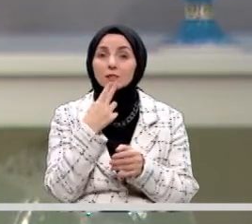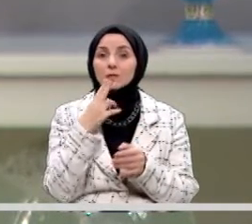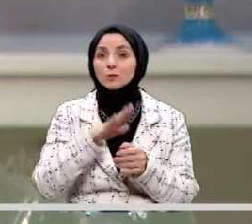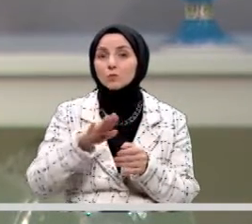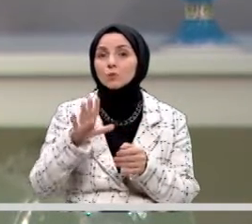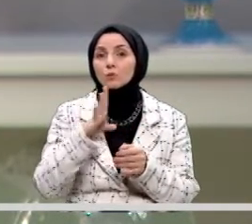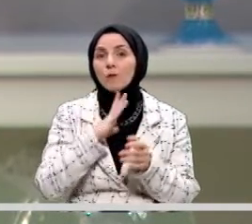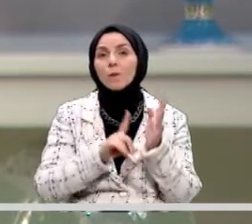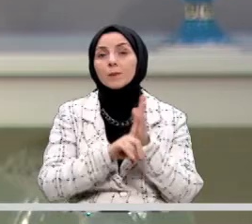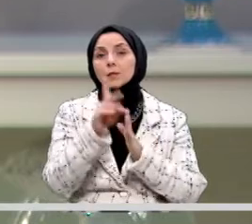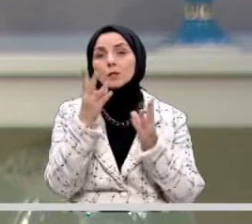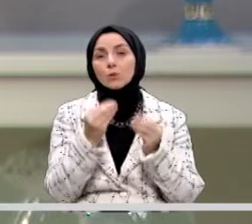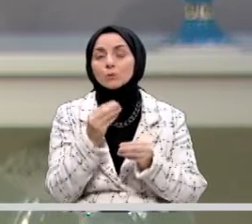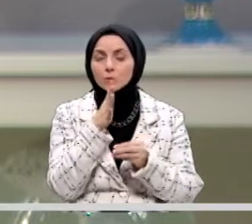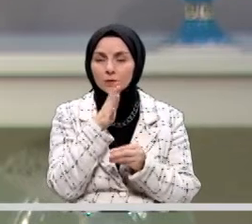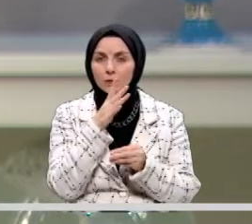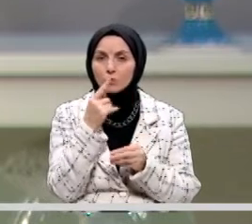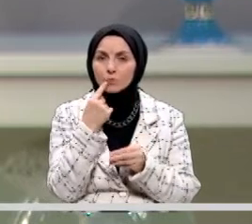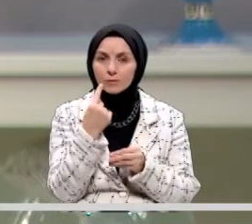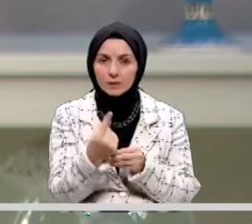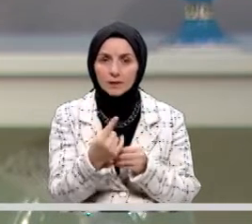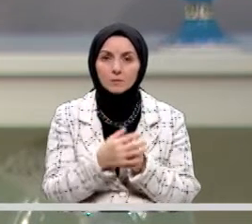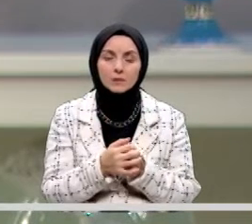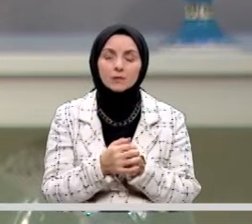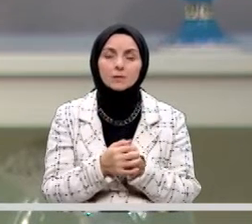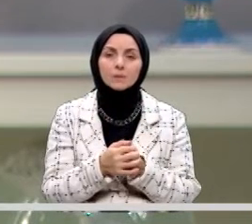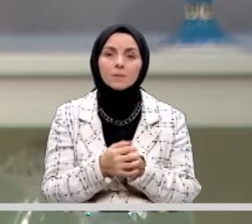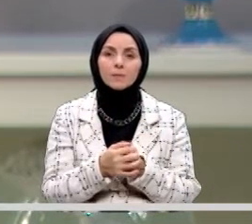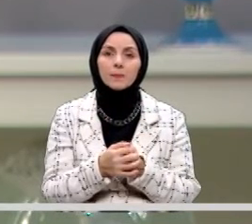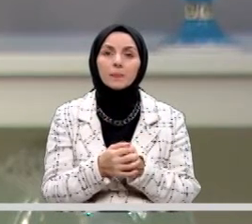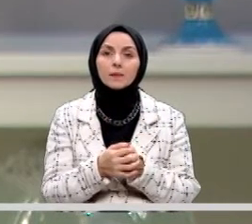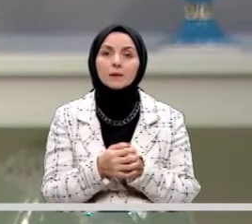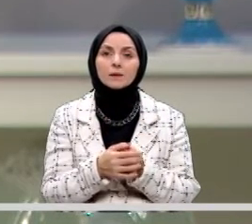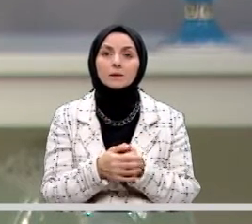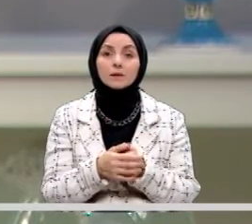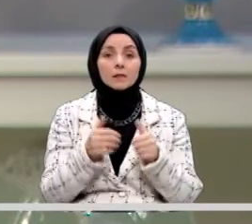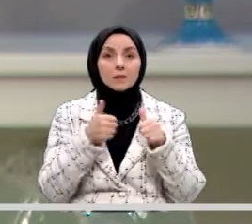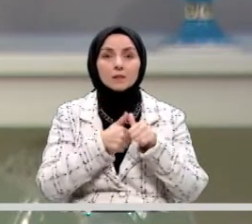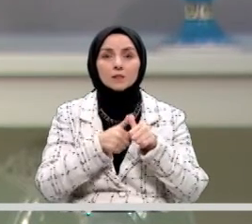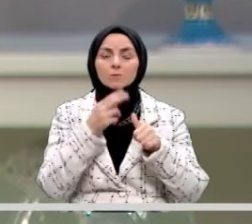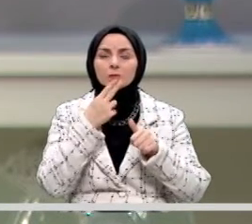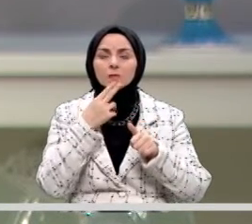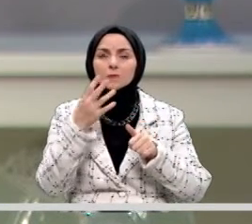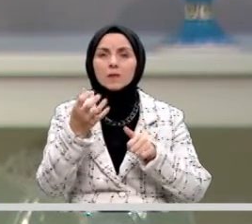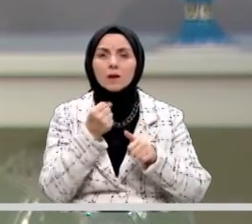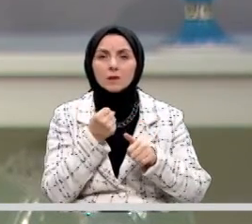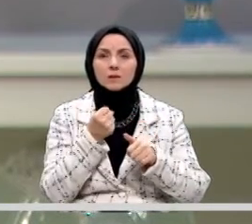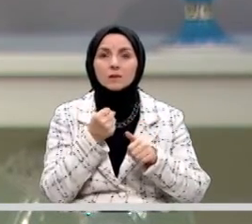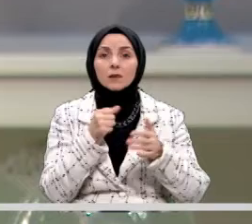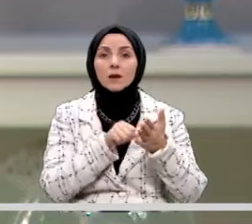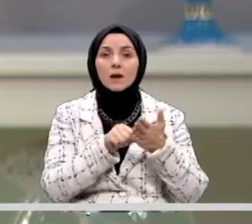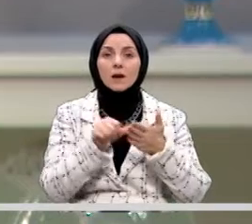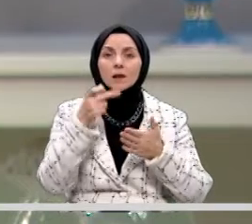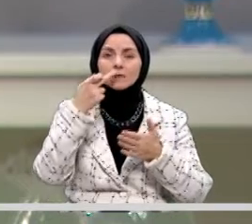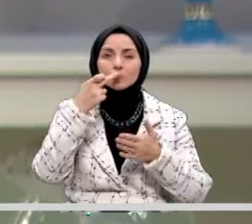olduğunu da düşünüyorum biliyorum demiş beyefendi beyefendi soran O yüzden altını çizmek istiyorum Eşim kızımın aldığı her notu tebrik ederken ben daha yüksek